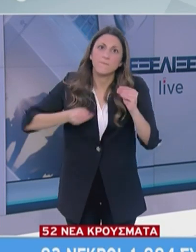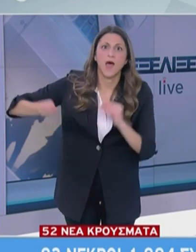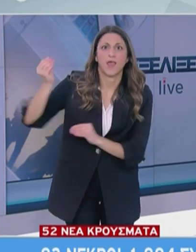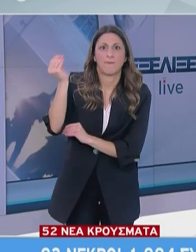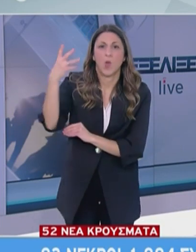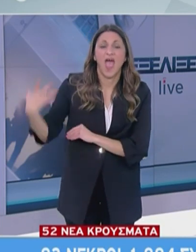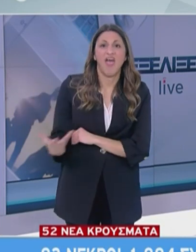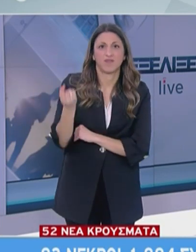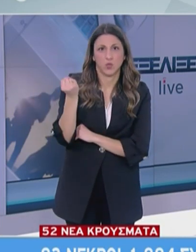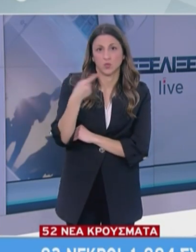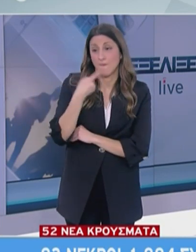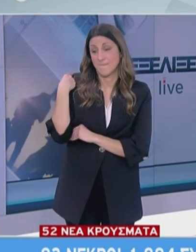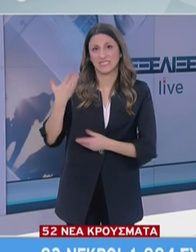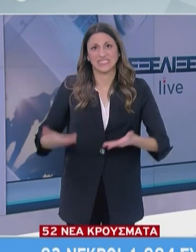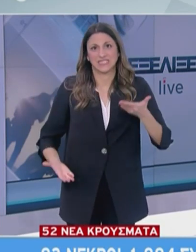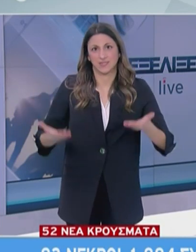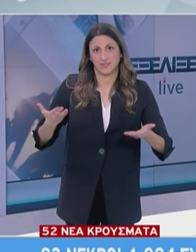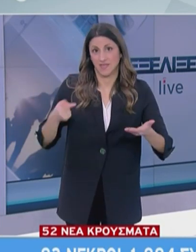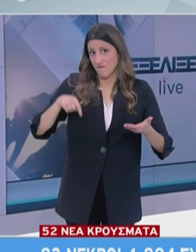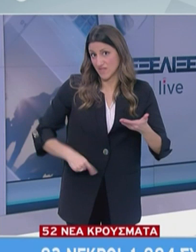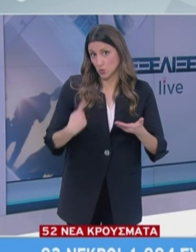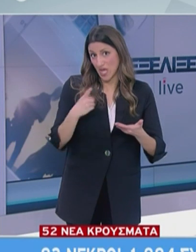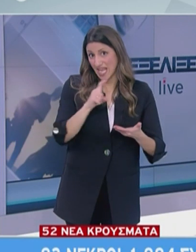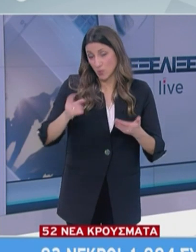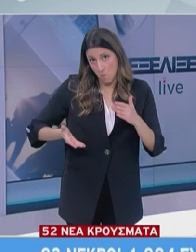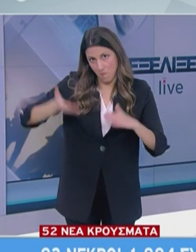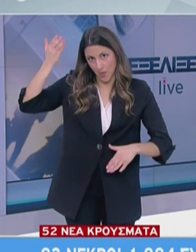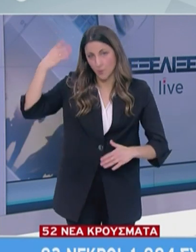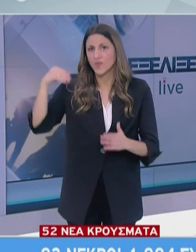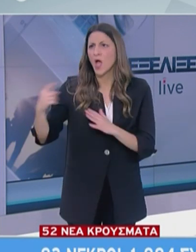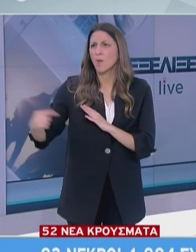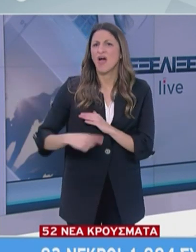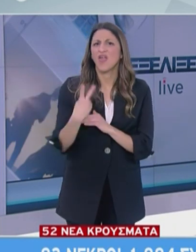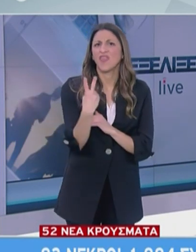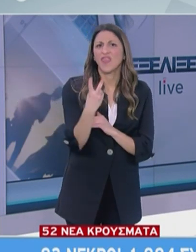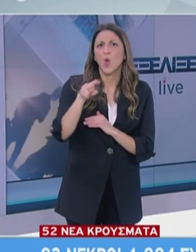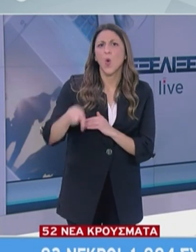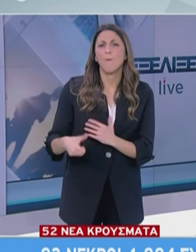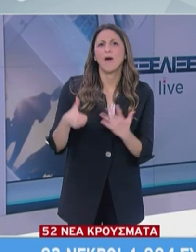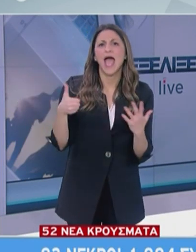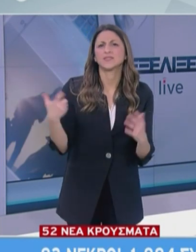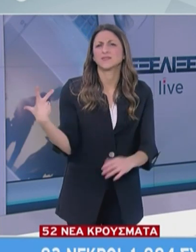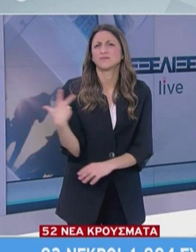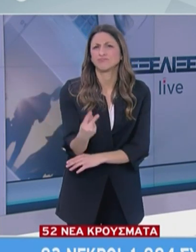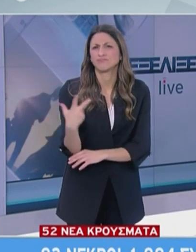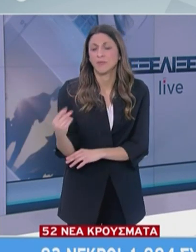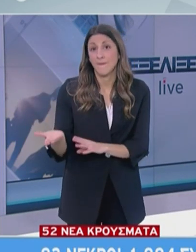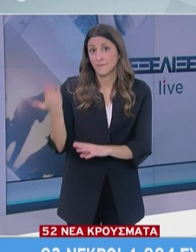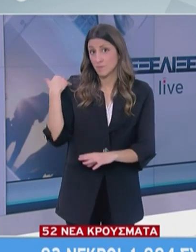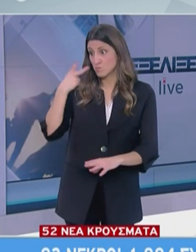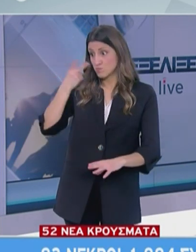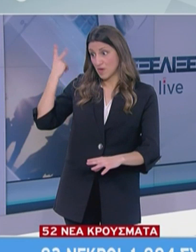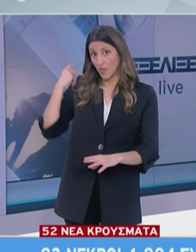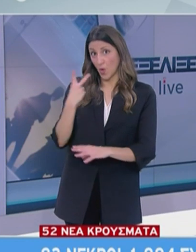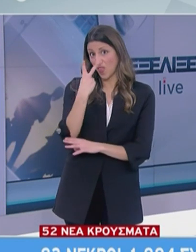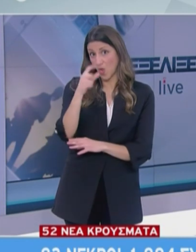χώρα μας σε σχέση με πέρσι. Και ενώ είχαν έρθει 2,6 εκατομμύρια δόσεις από 2,1 που ήταν